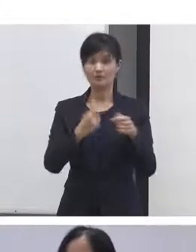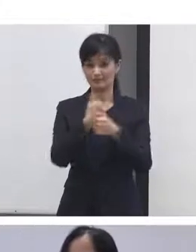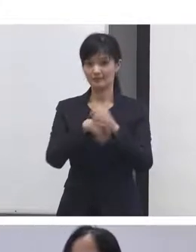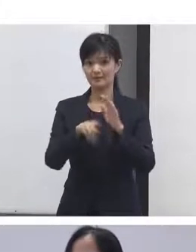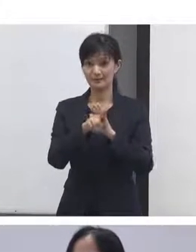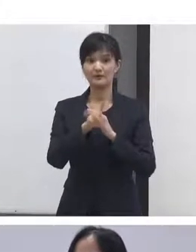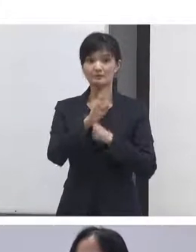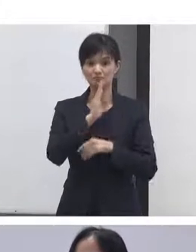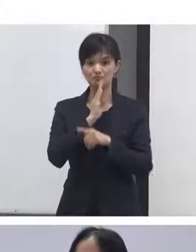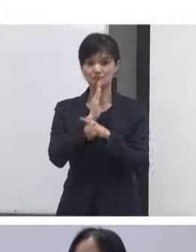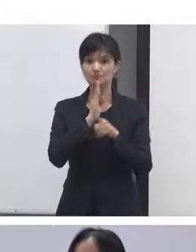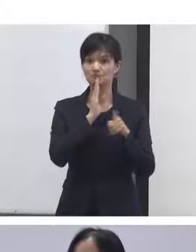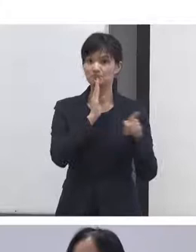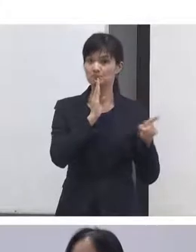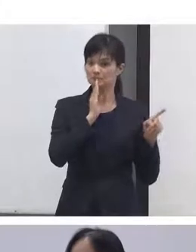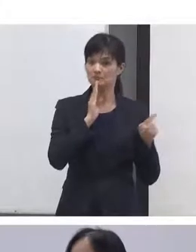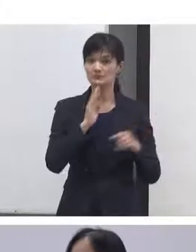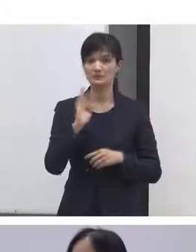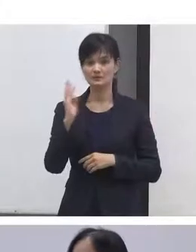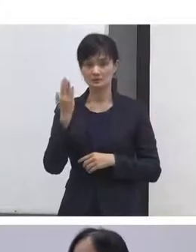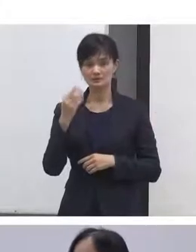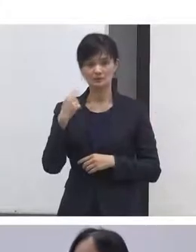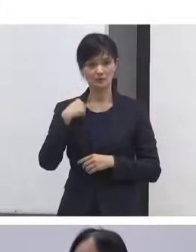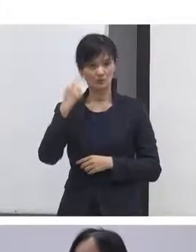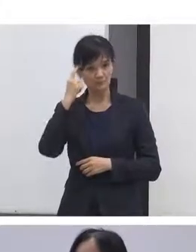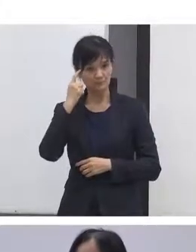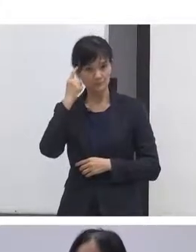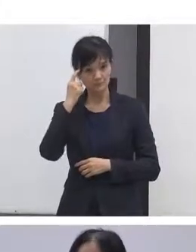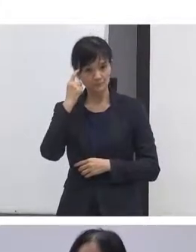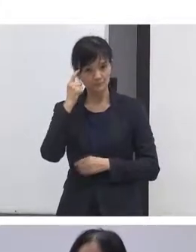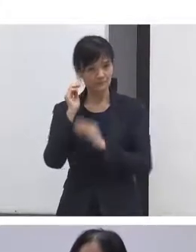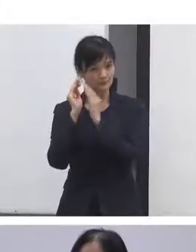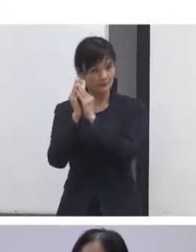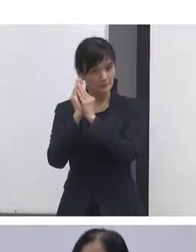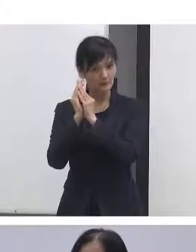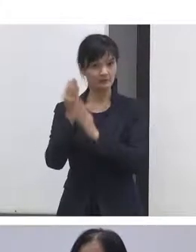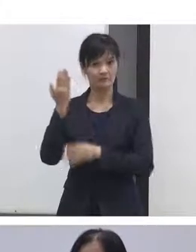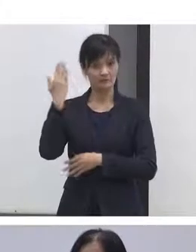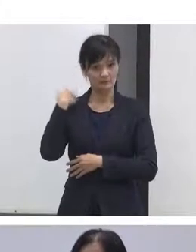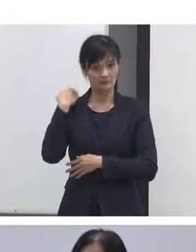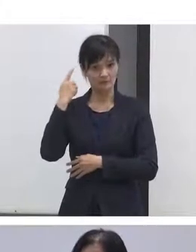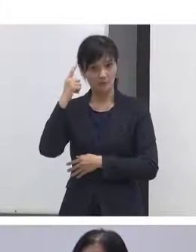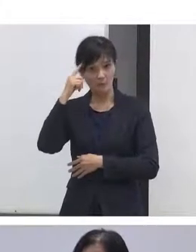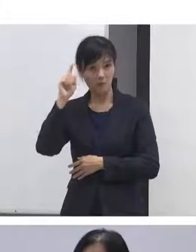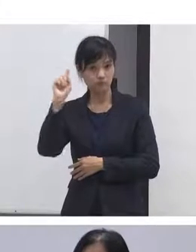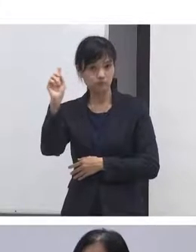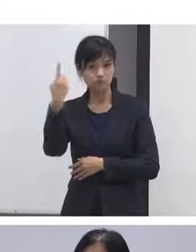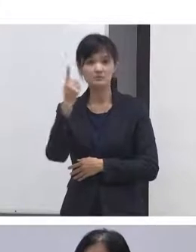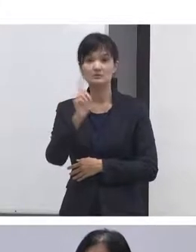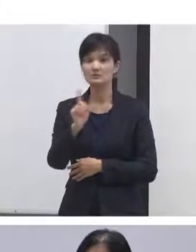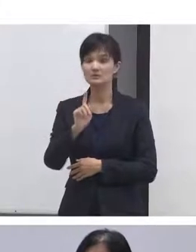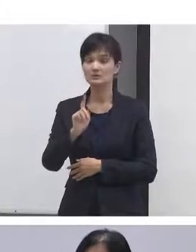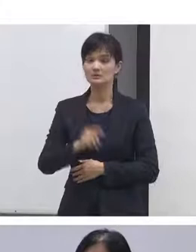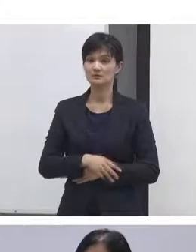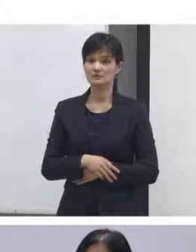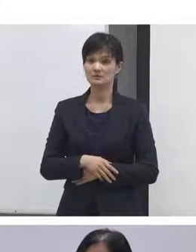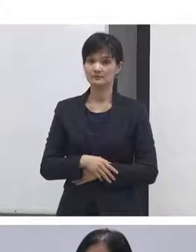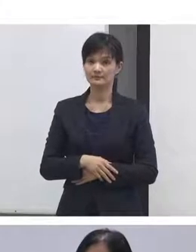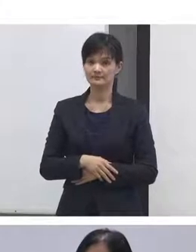那这样的讲法，我的想法，我的猜想是当时的想法是，这样讲的原因就是